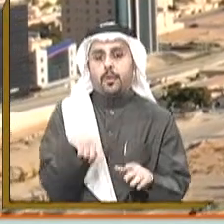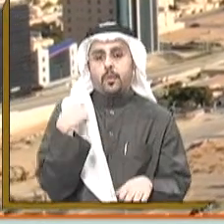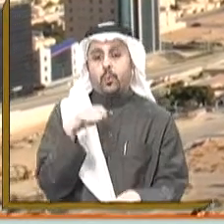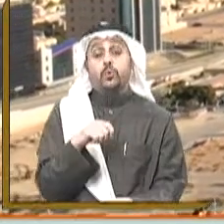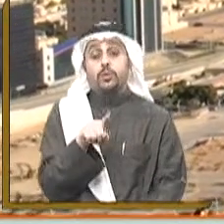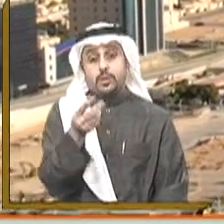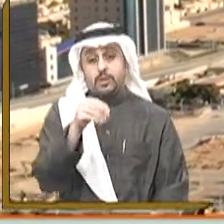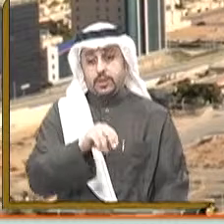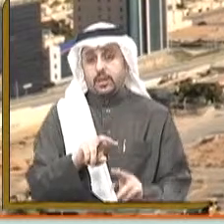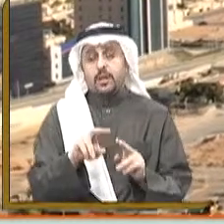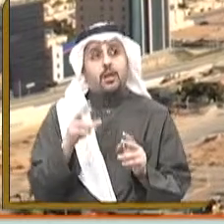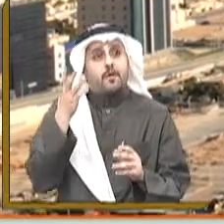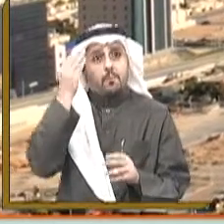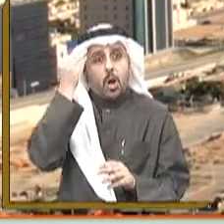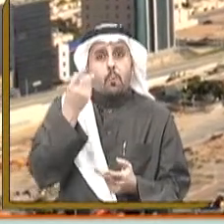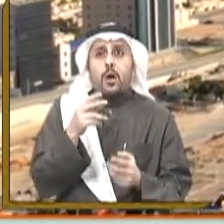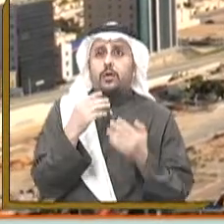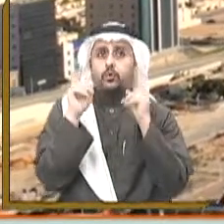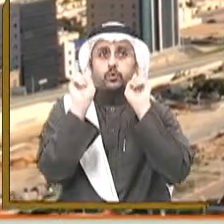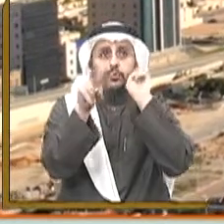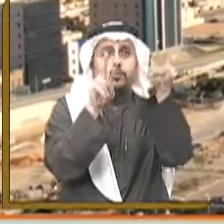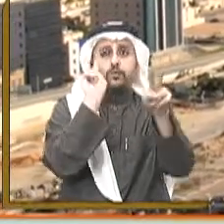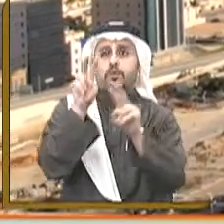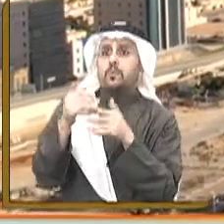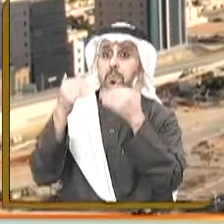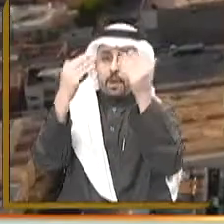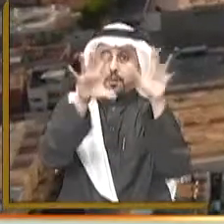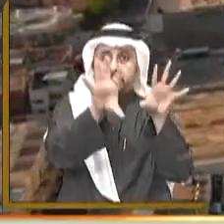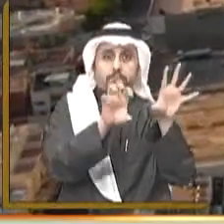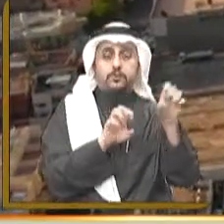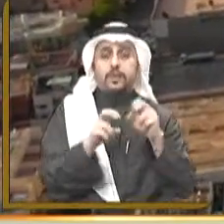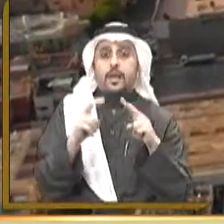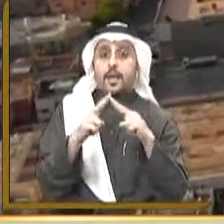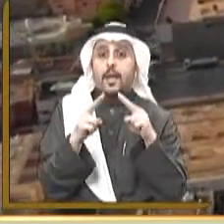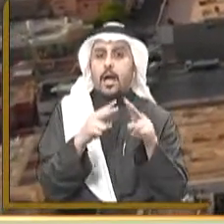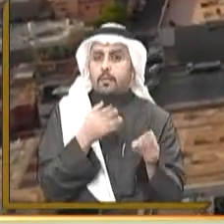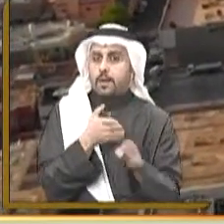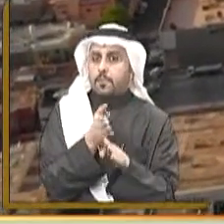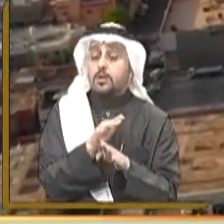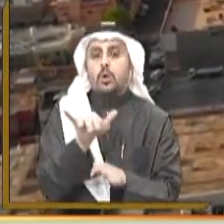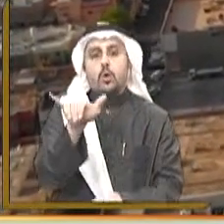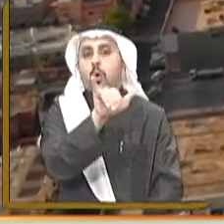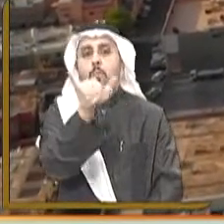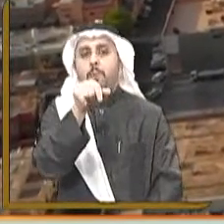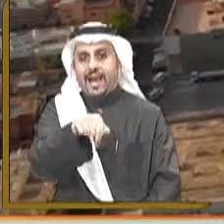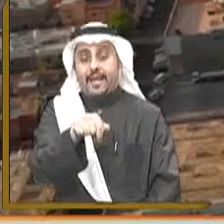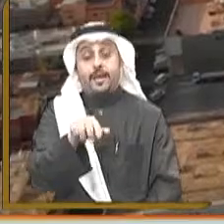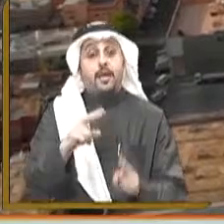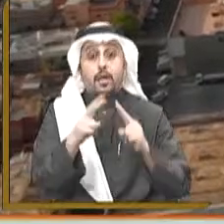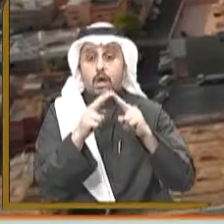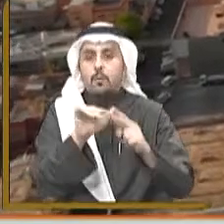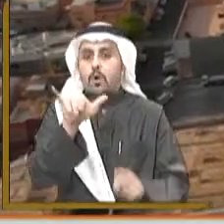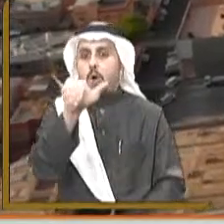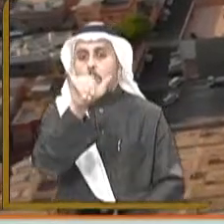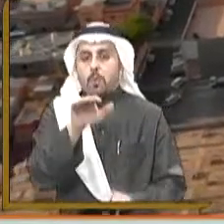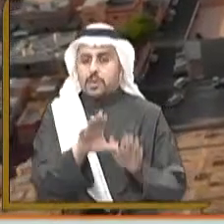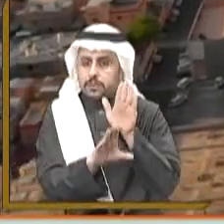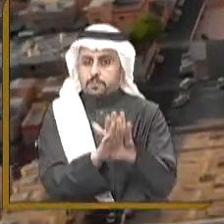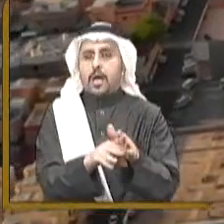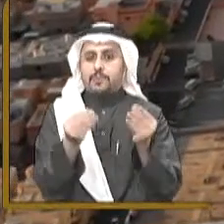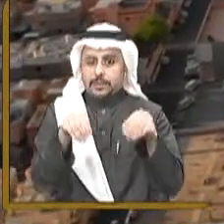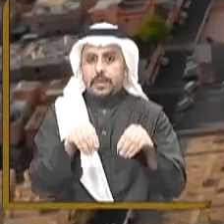تطوير وتبادل الخبرات في المجالات ذات العلاقة بقطاع الكهرباء في وقت يشهد فيه القطاع تحولا جذريا.